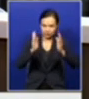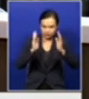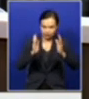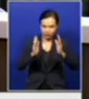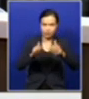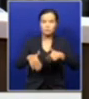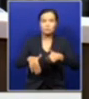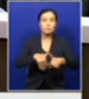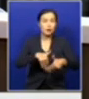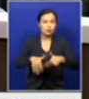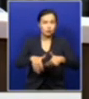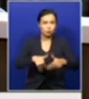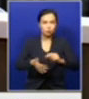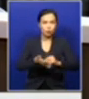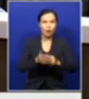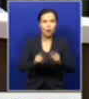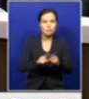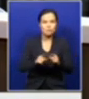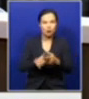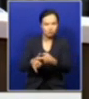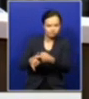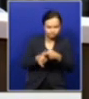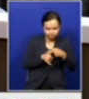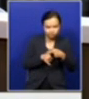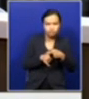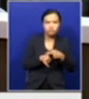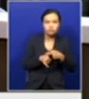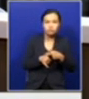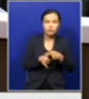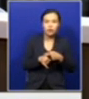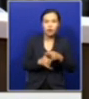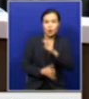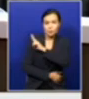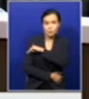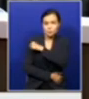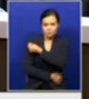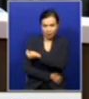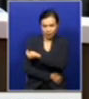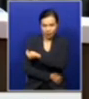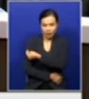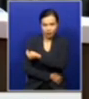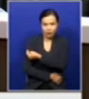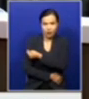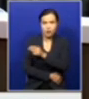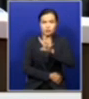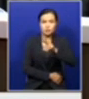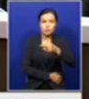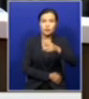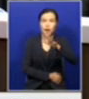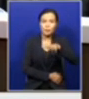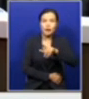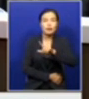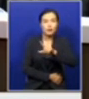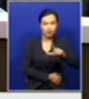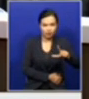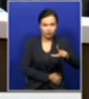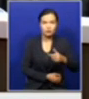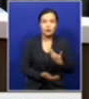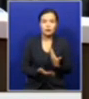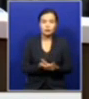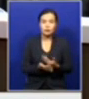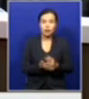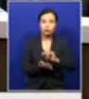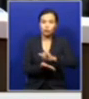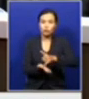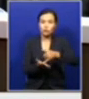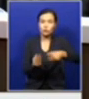าชนเป็นตัวประกันค่ะเอาเรื่องการแพทย์และสาธารณสุขจำนวน 45,000 ล้านบาทและเงินสำหรับการฟื้นฟู